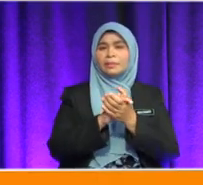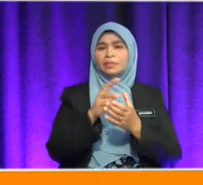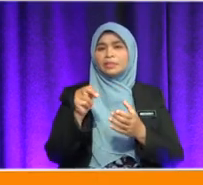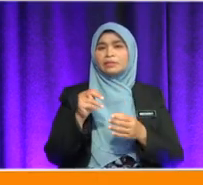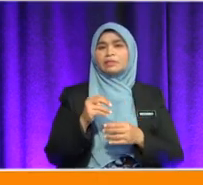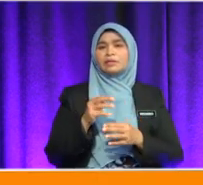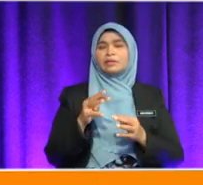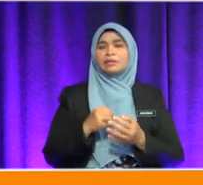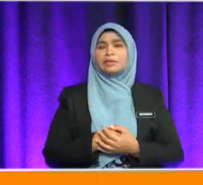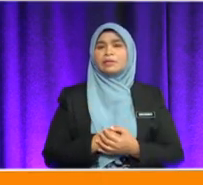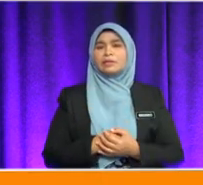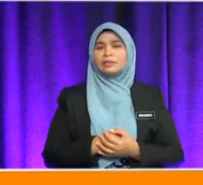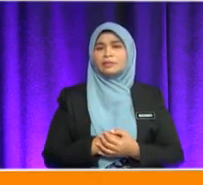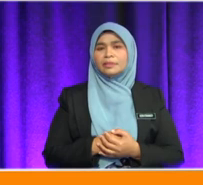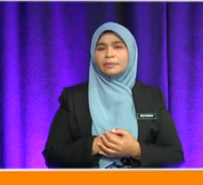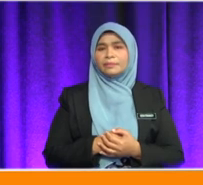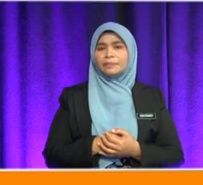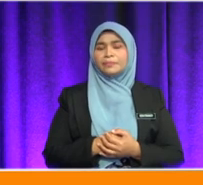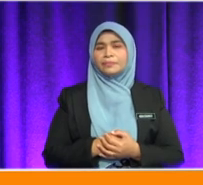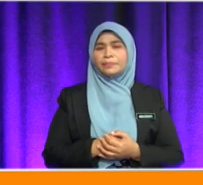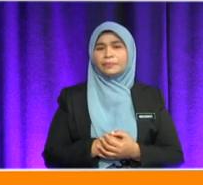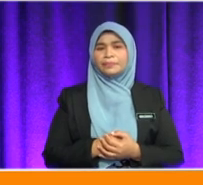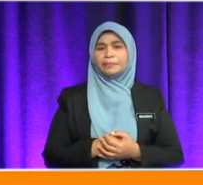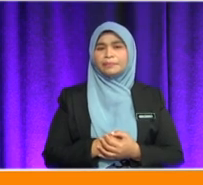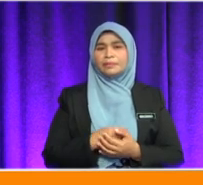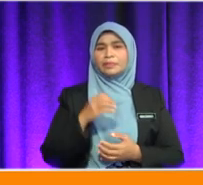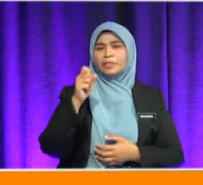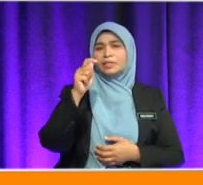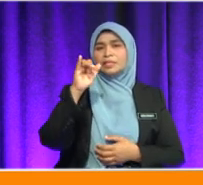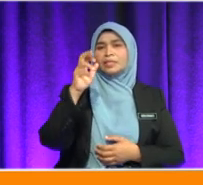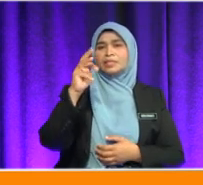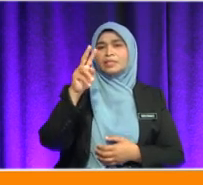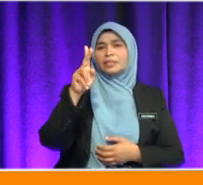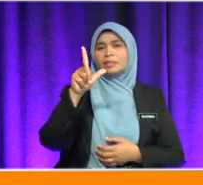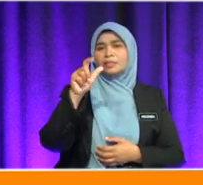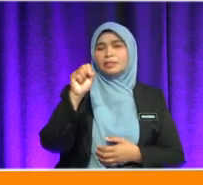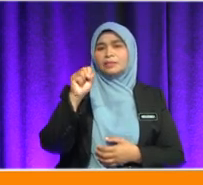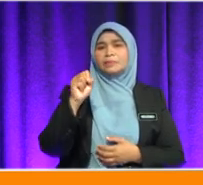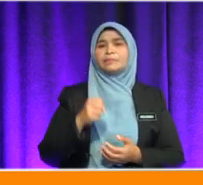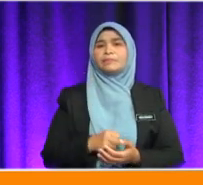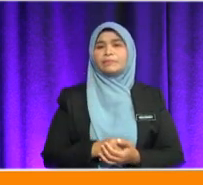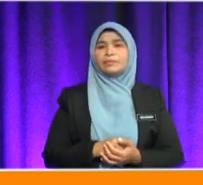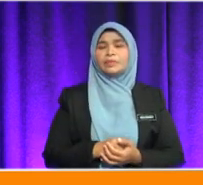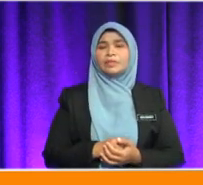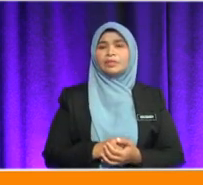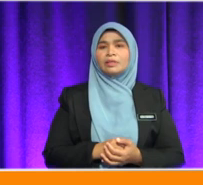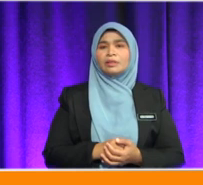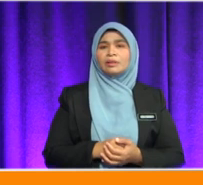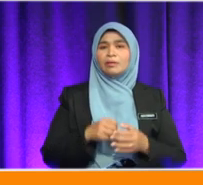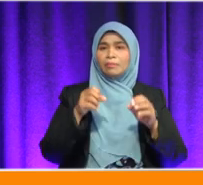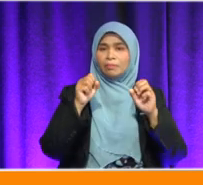dipanggil stimulus oke yang ini dipanggil stimulus stimulus stimulus dia